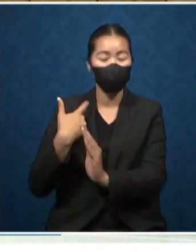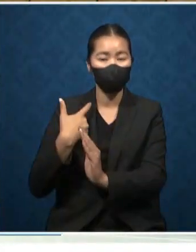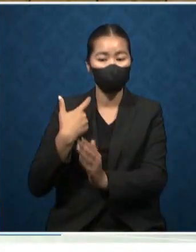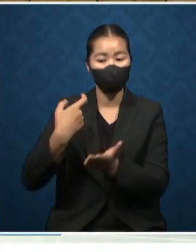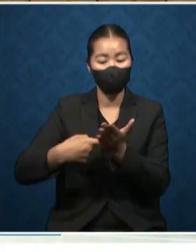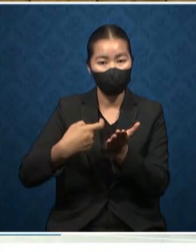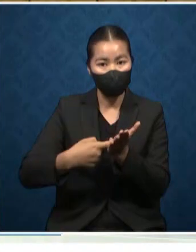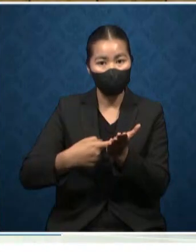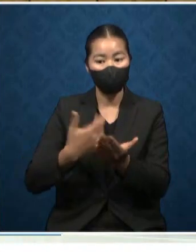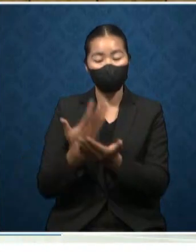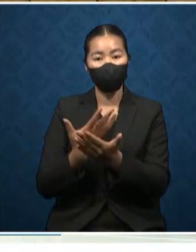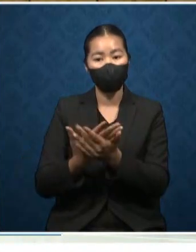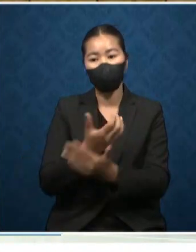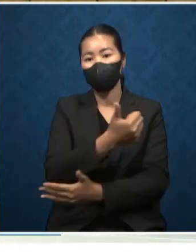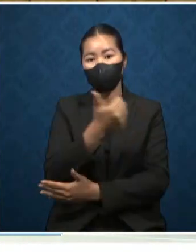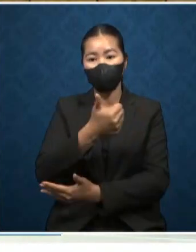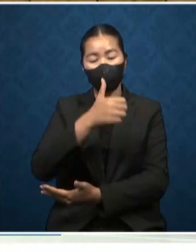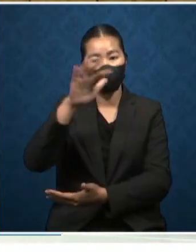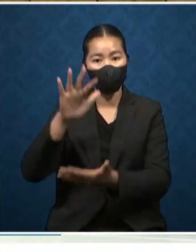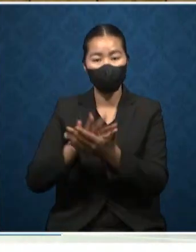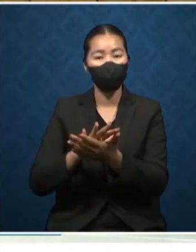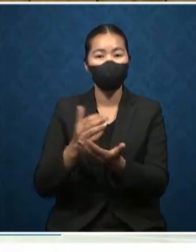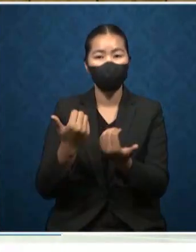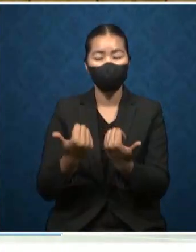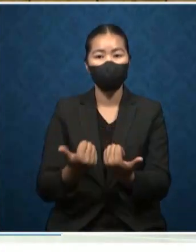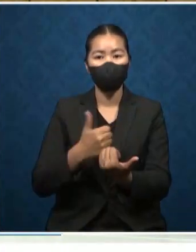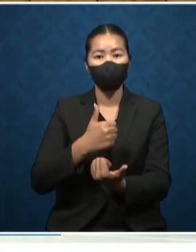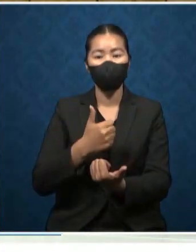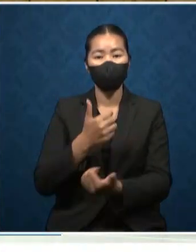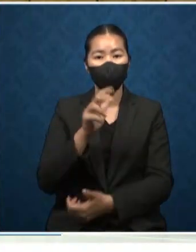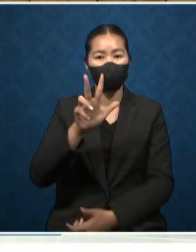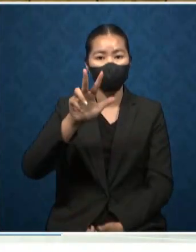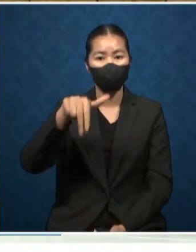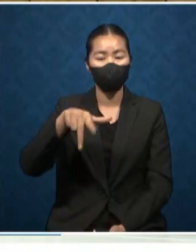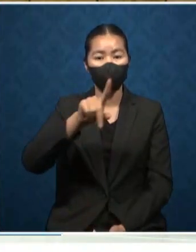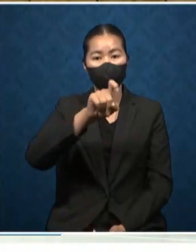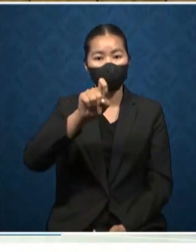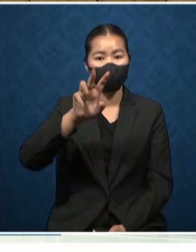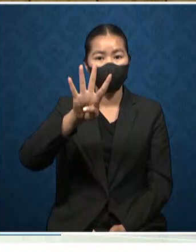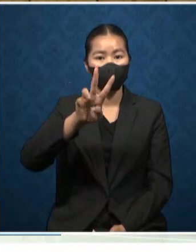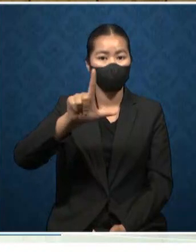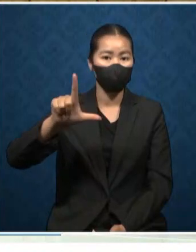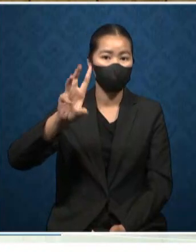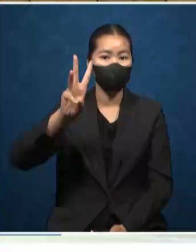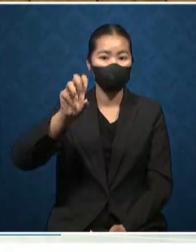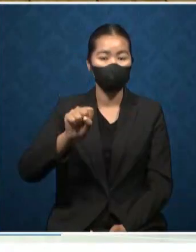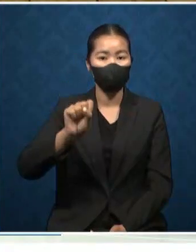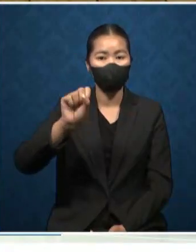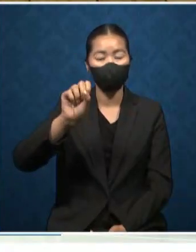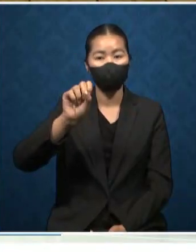รวมถึงรายได้อื่นๆเป็นจำนวนเงินทั้งสิ้น3,104ล้าน